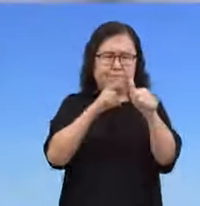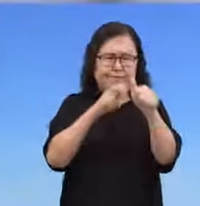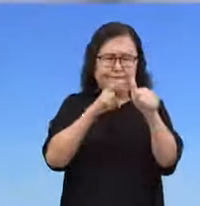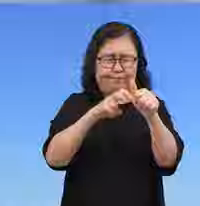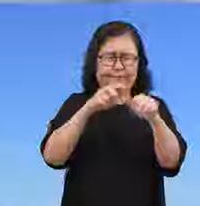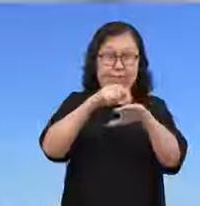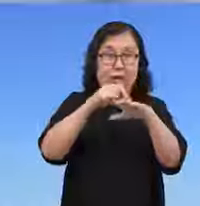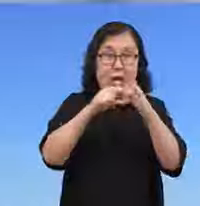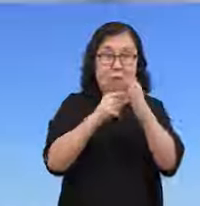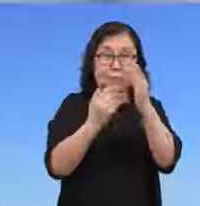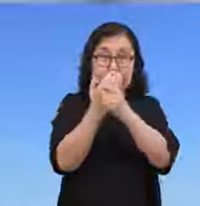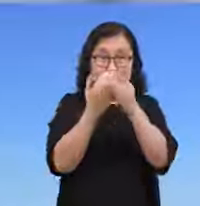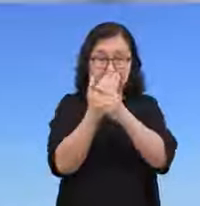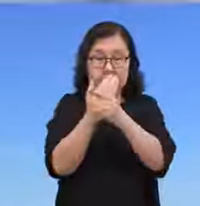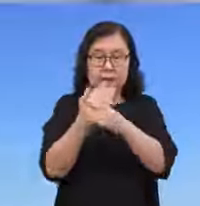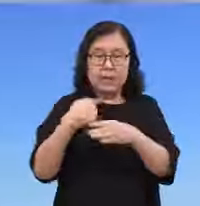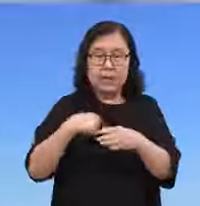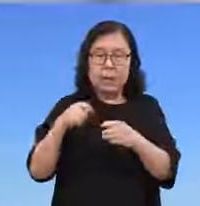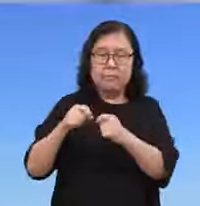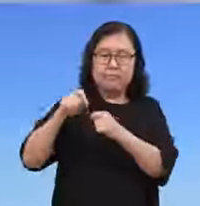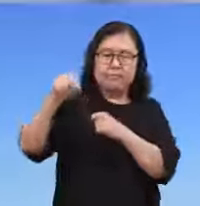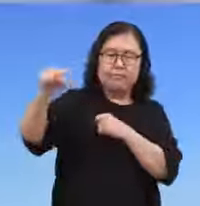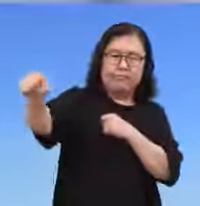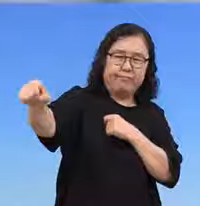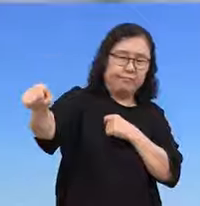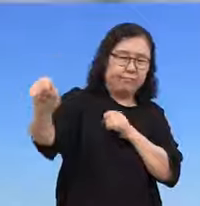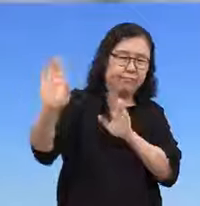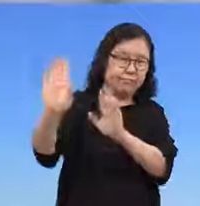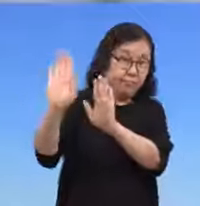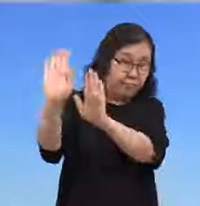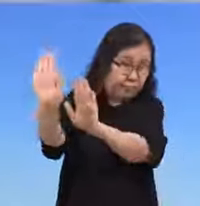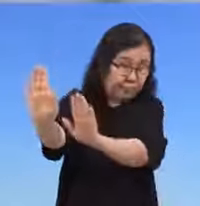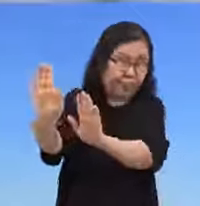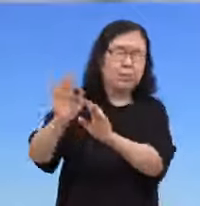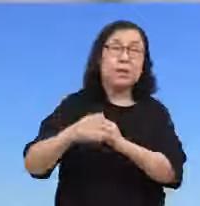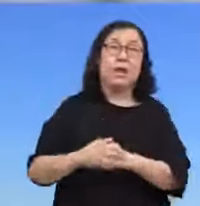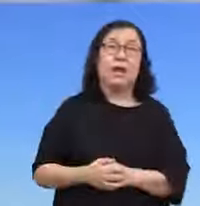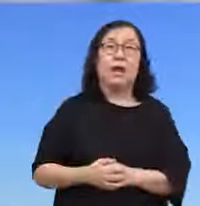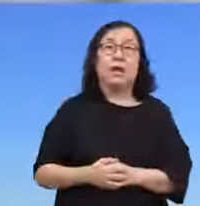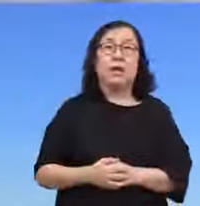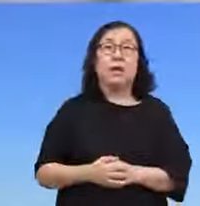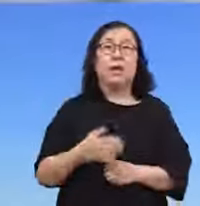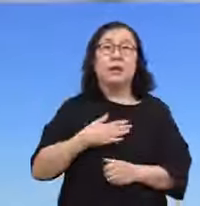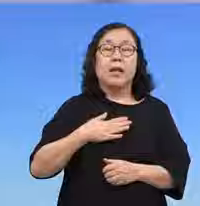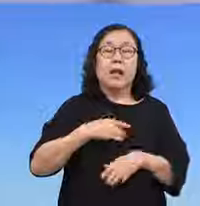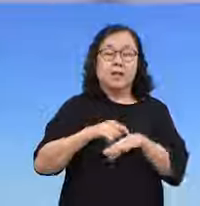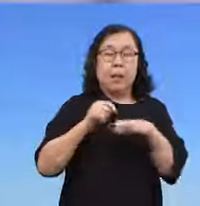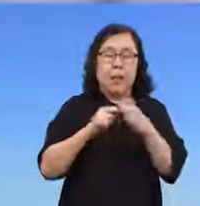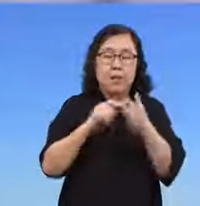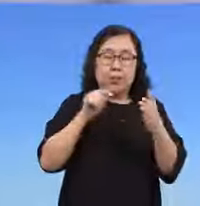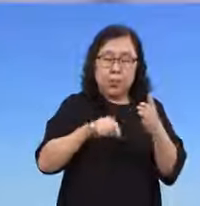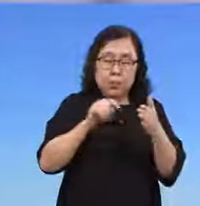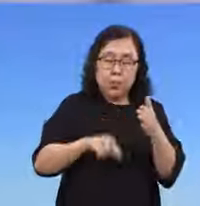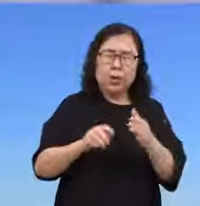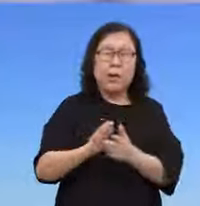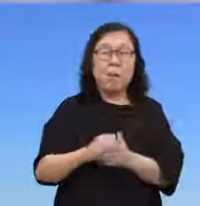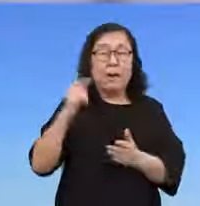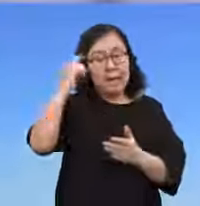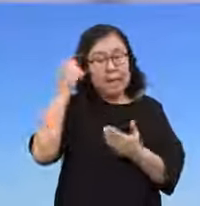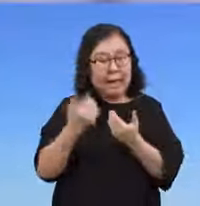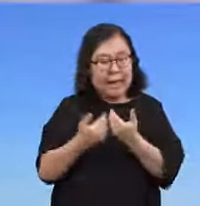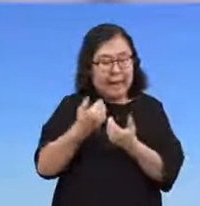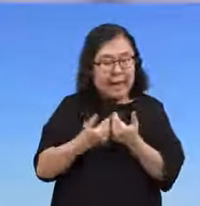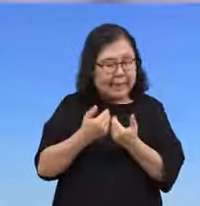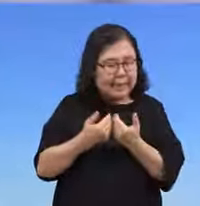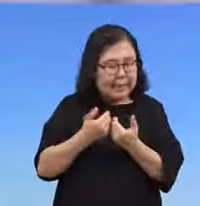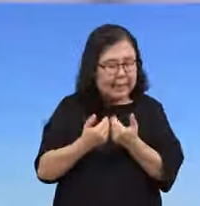마음이 생기면 그냥 멀어져 버려요. 계속 제 마음에 그런 갈등을 유발시킨다